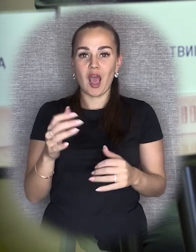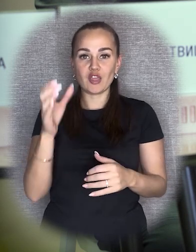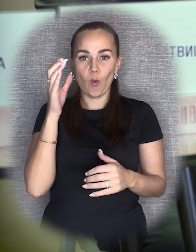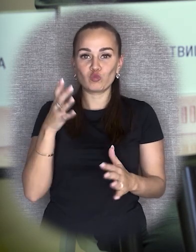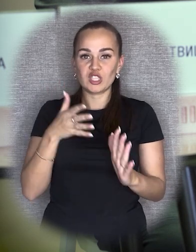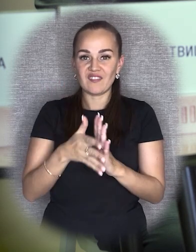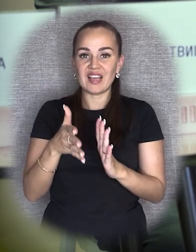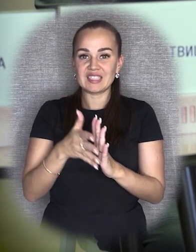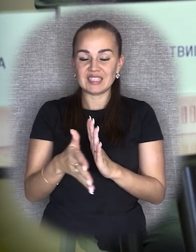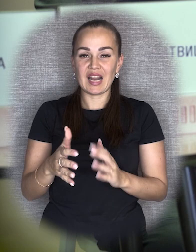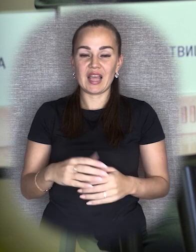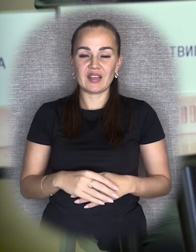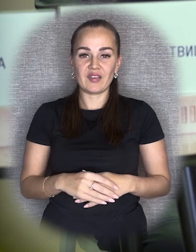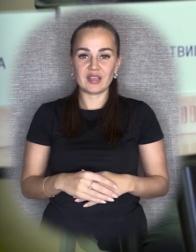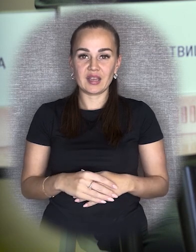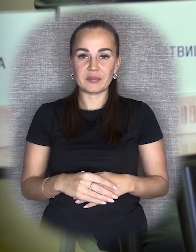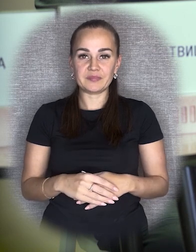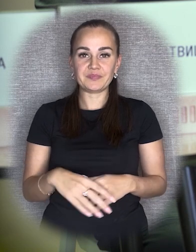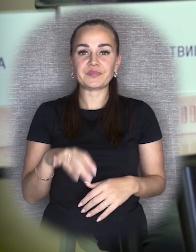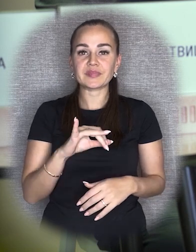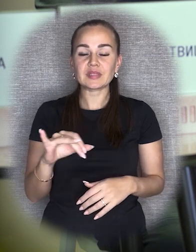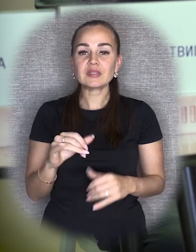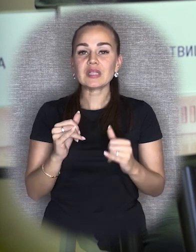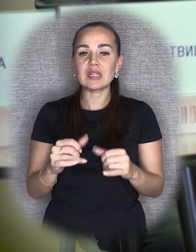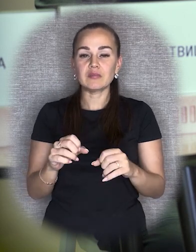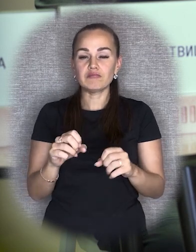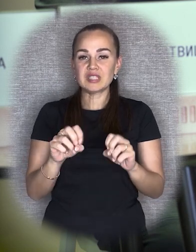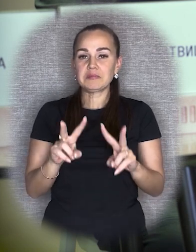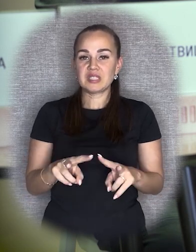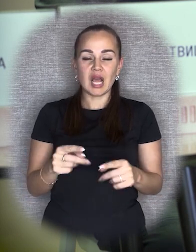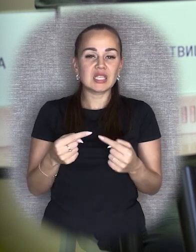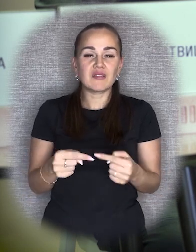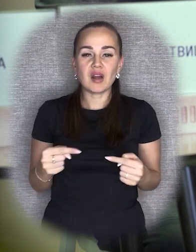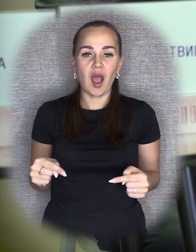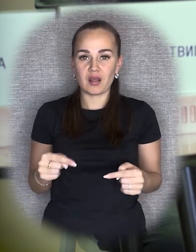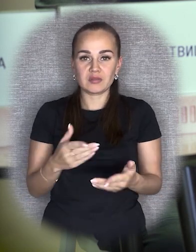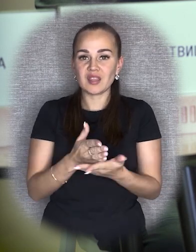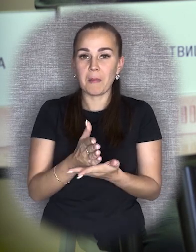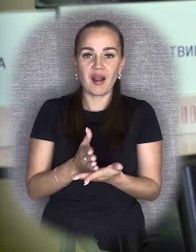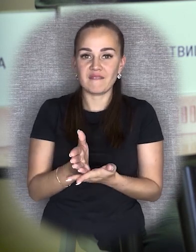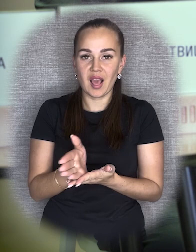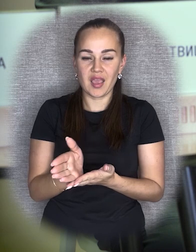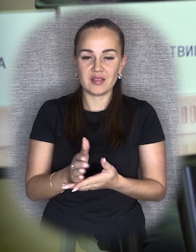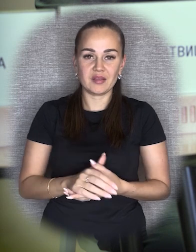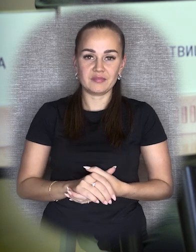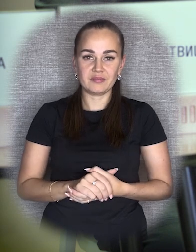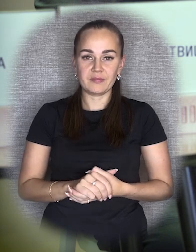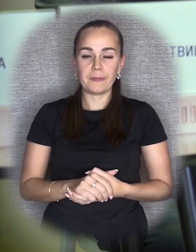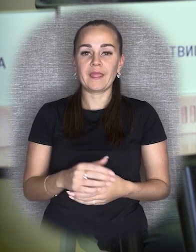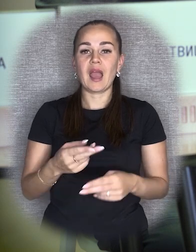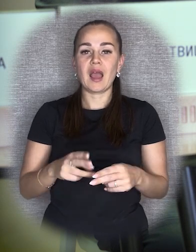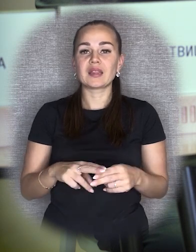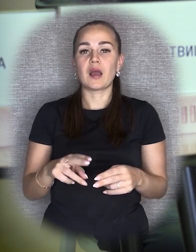и на самом деле для специалистов самых разных специальностей и направлений. Это и